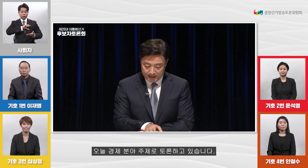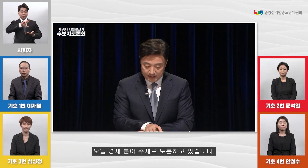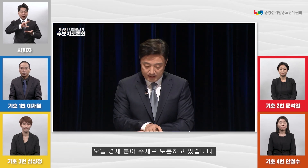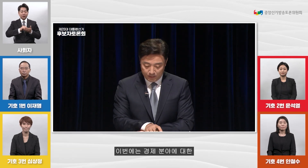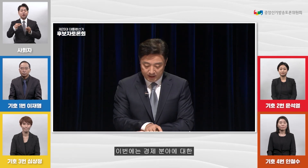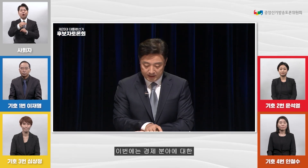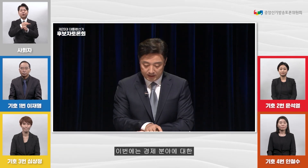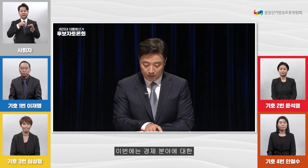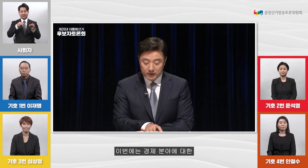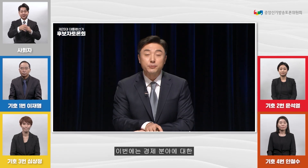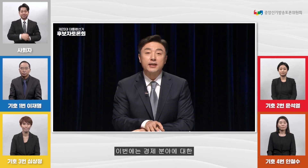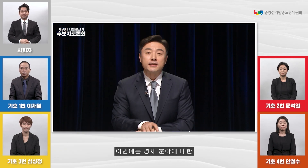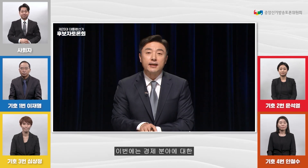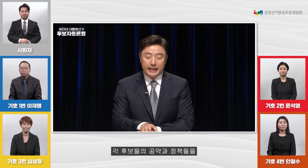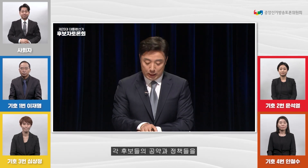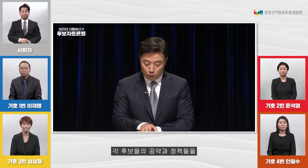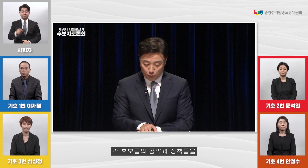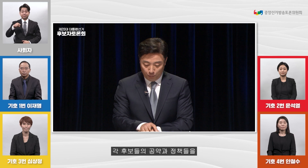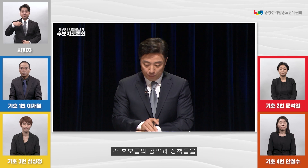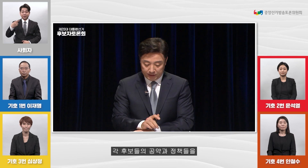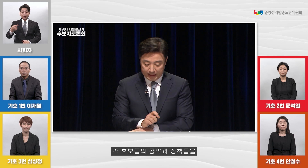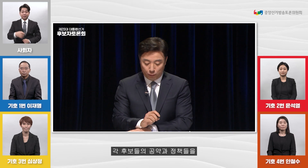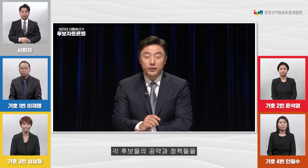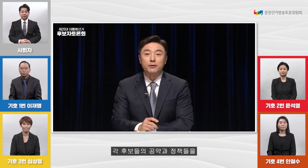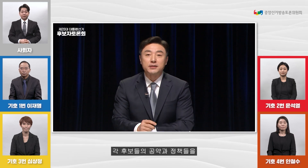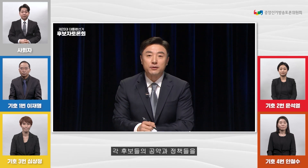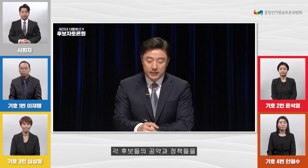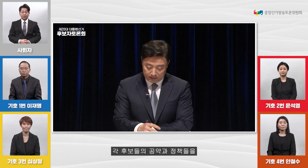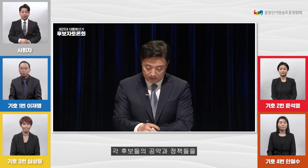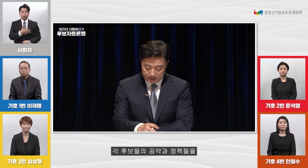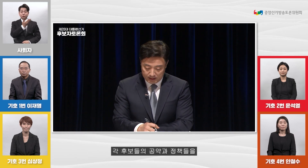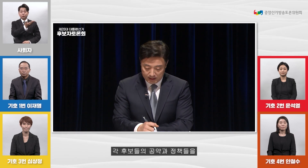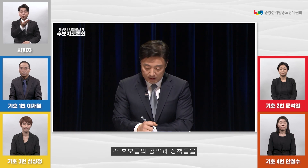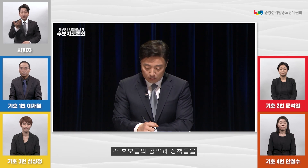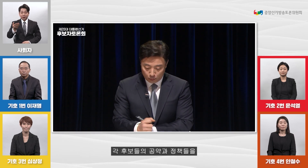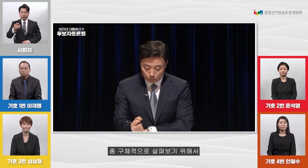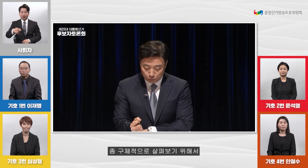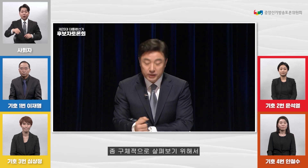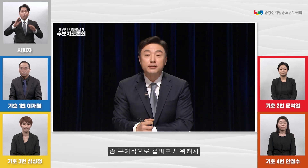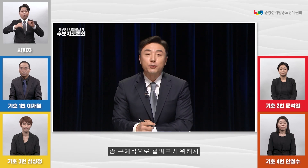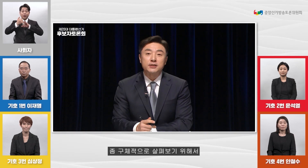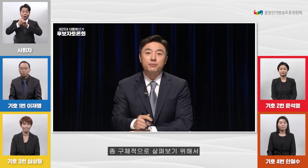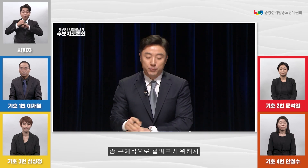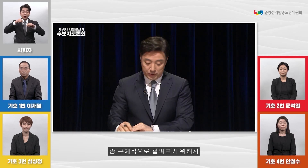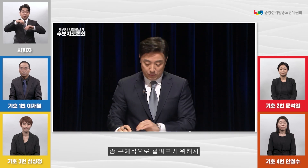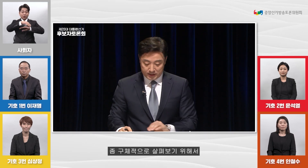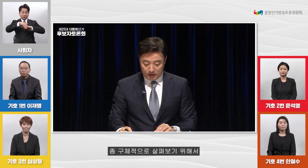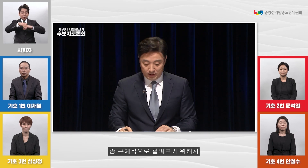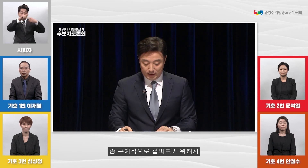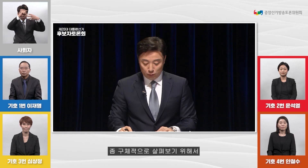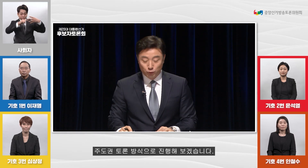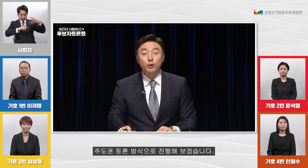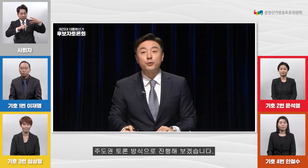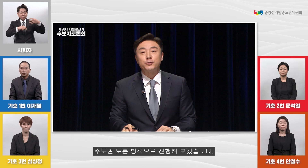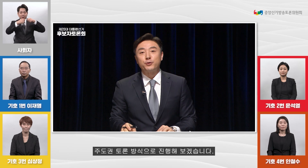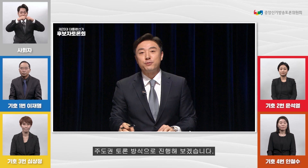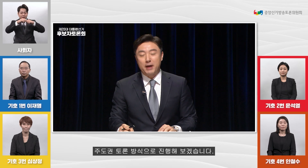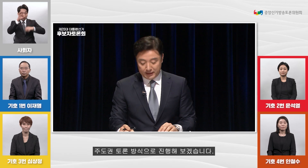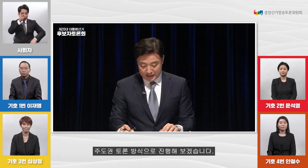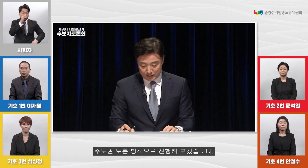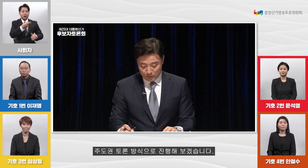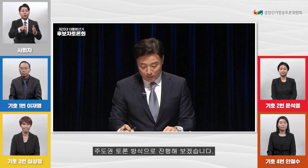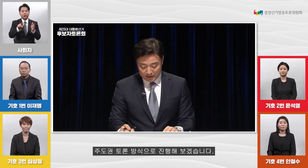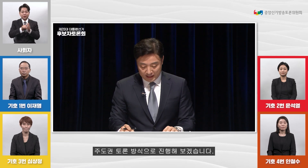있습니다. 이번에는 경제 분야에 대한 각 후보들의 공약과 정책들을 좀 구체적으로 살펴보기 위해서 주도권